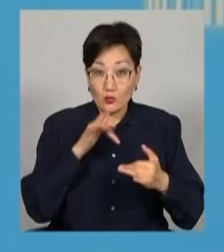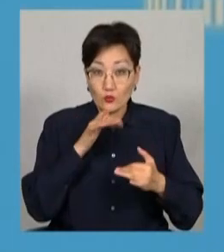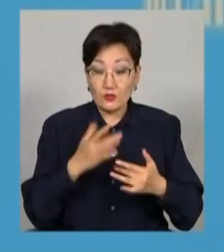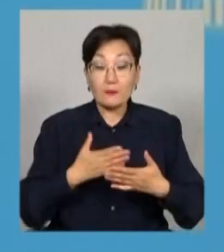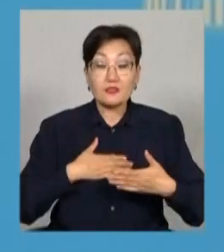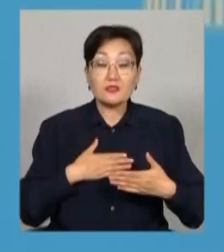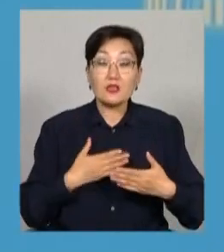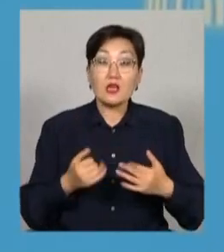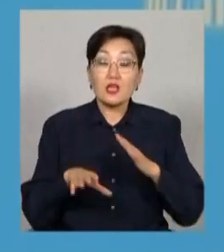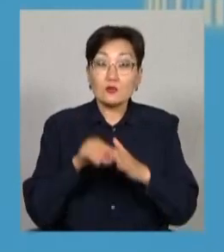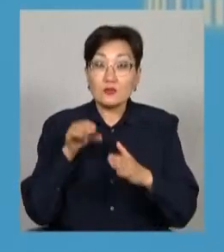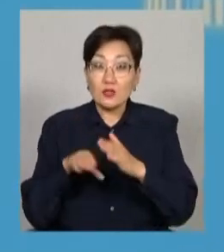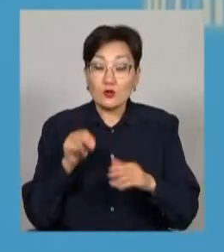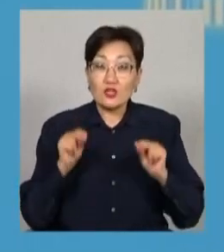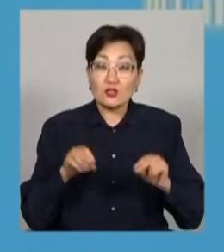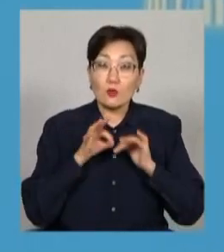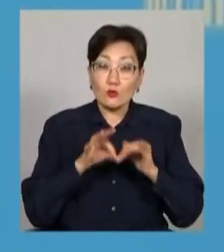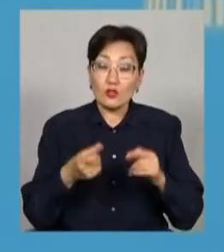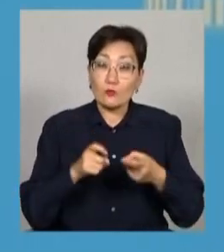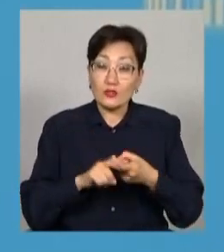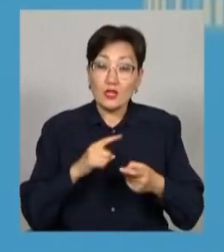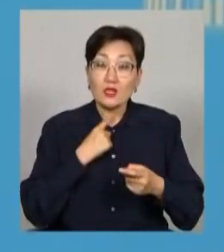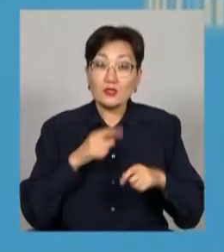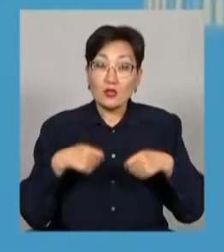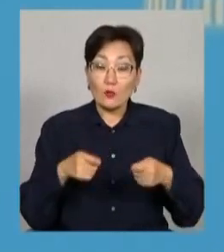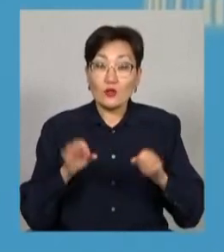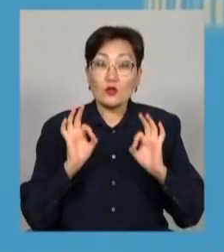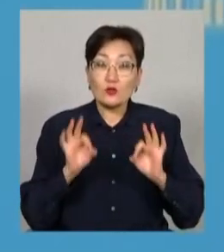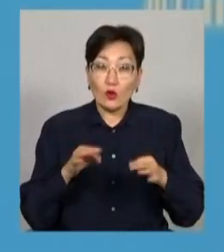біз сайлаудың әділетті өтуіне байланысты, дауыстардың